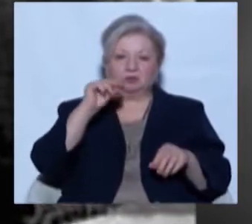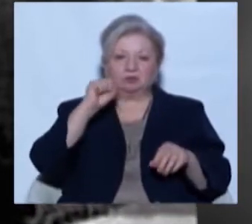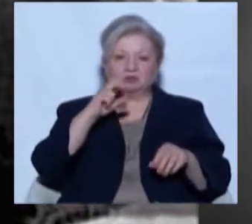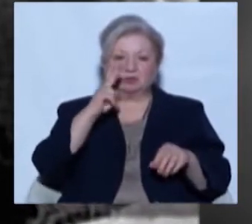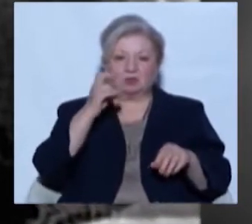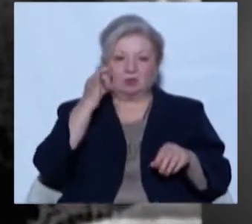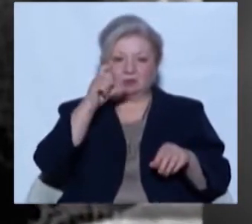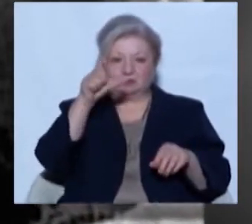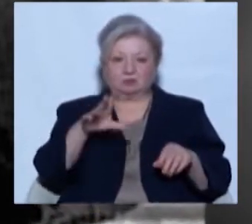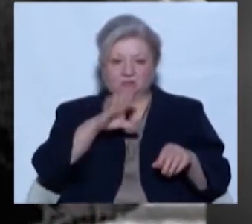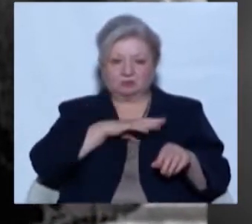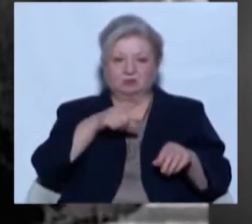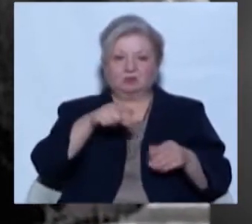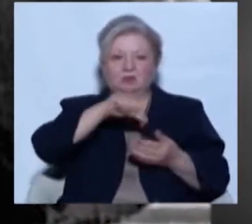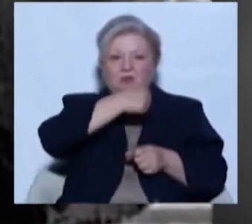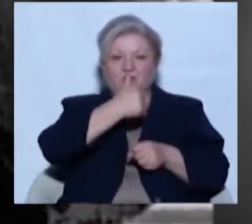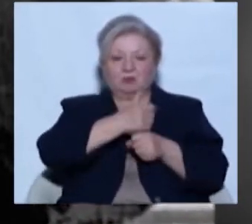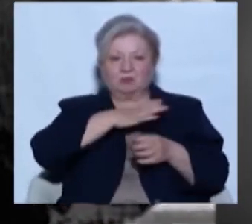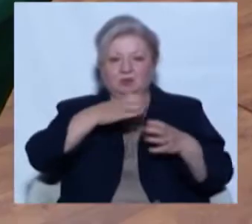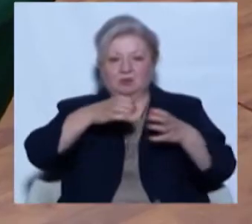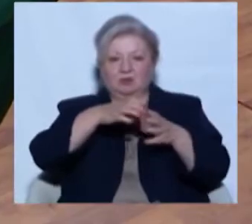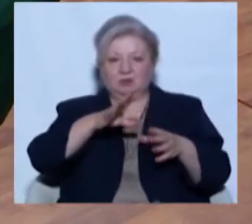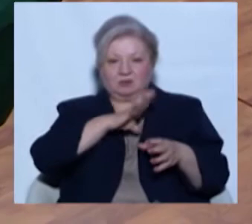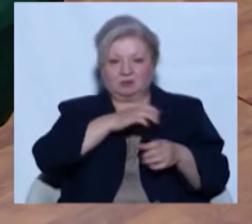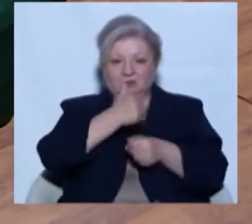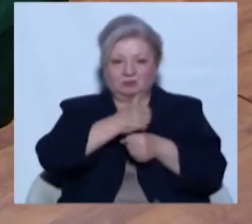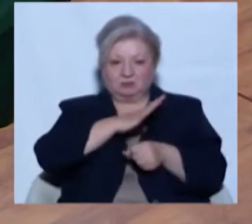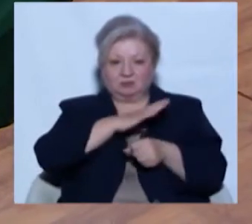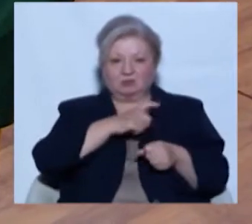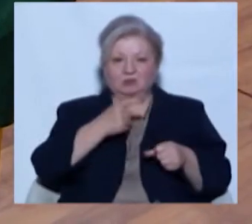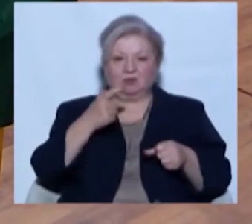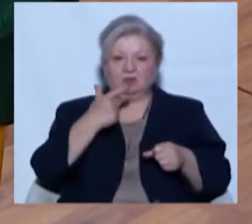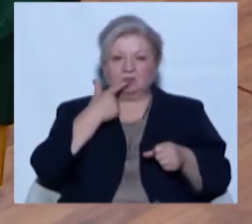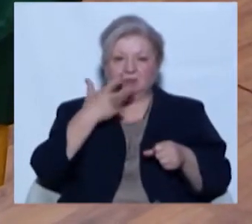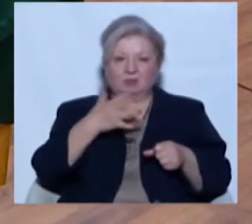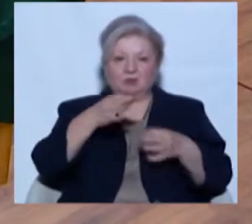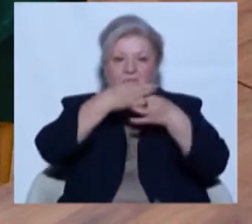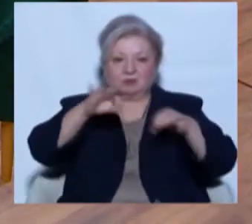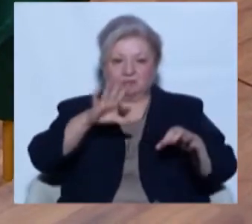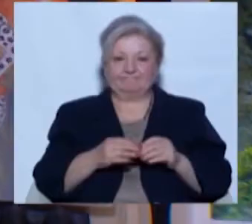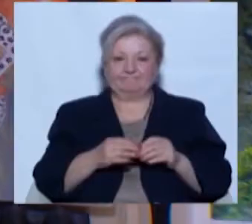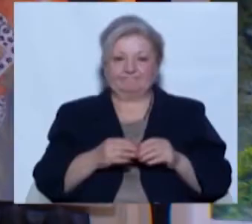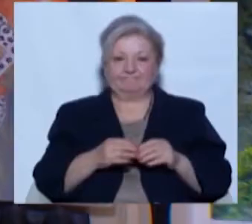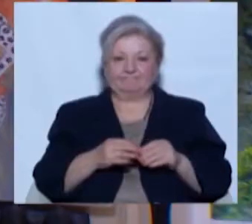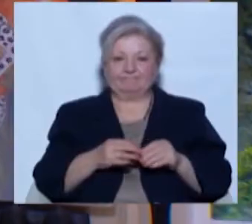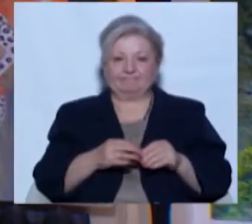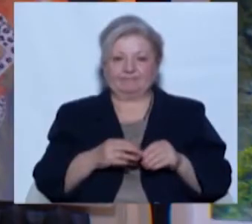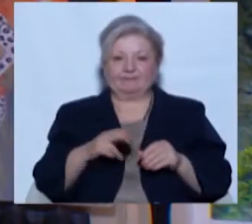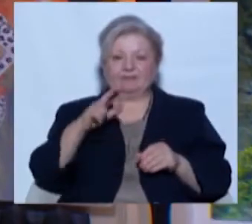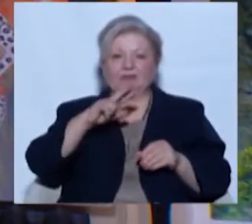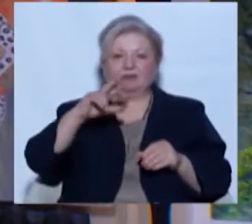ედგა პრაღის გაზაფხულს და ჩეხოსლოვაკიაში ეროვნულ განმანთავისუფლებული მოძრაობის ლეგენდას წარმოადგენდა. ვაცლავ